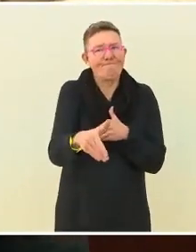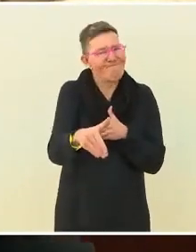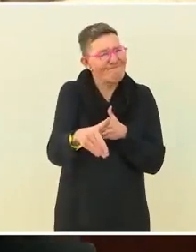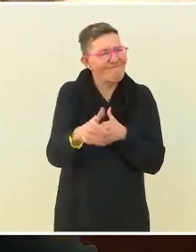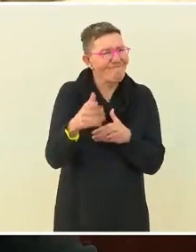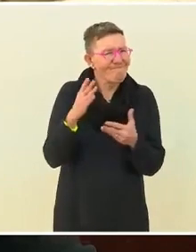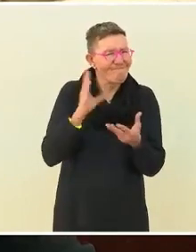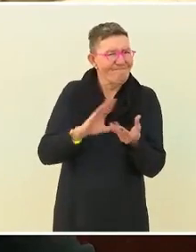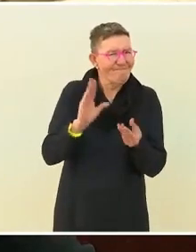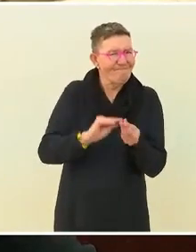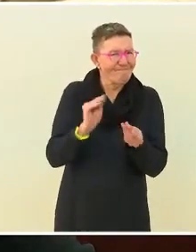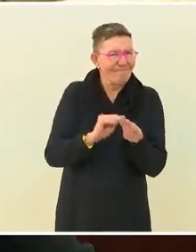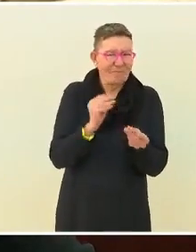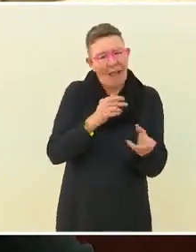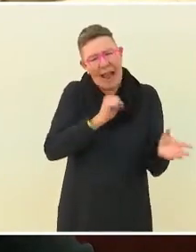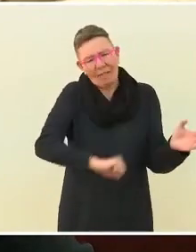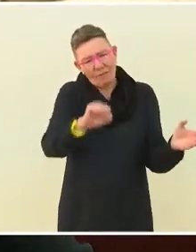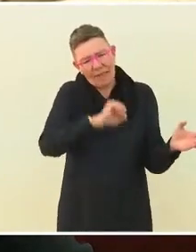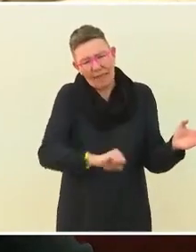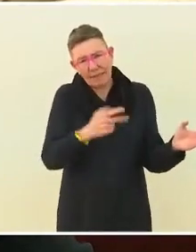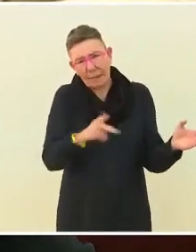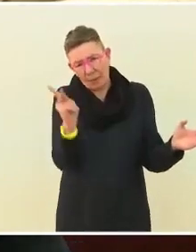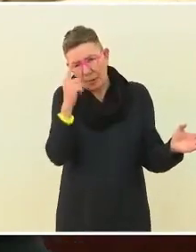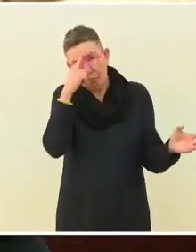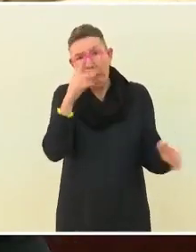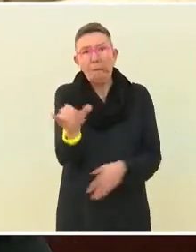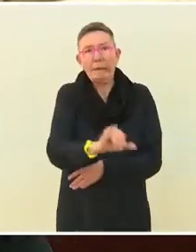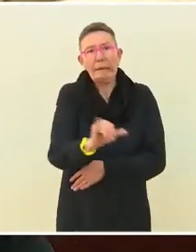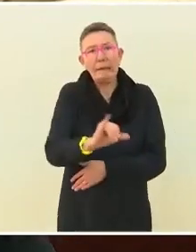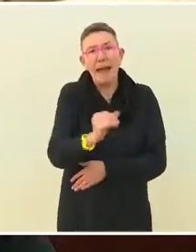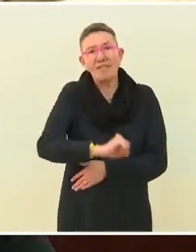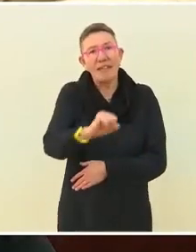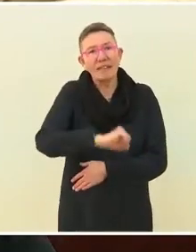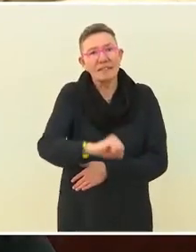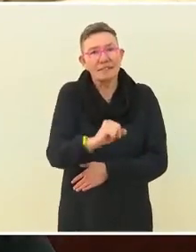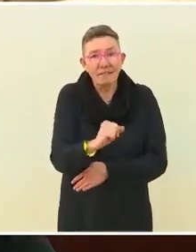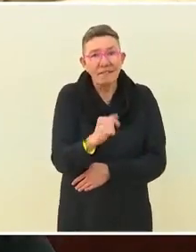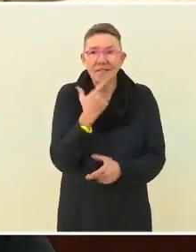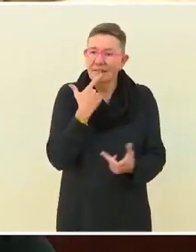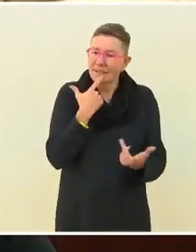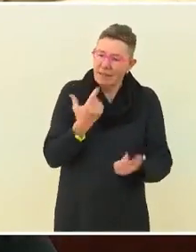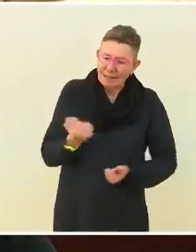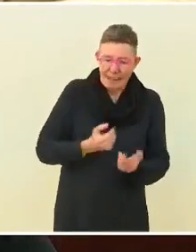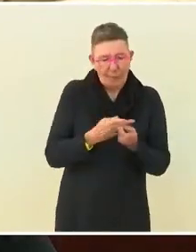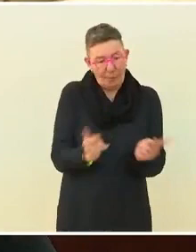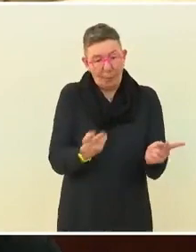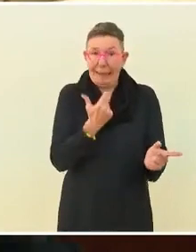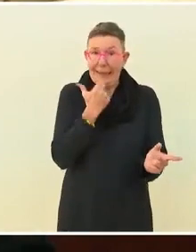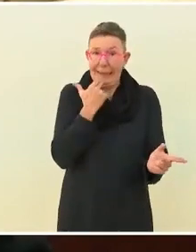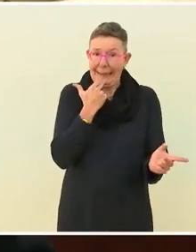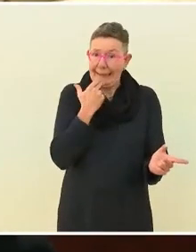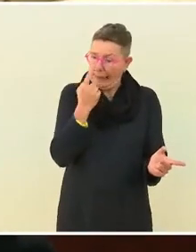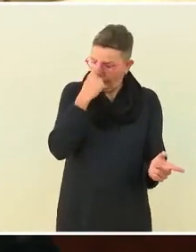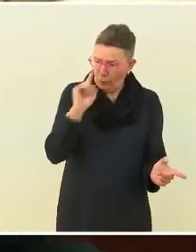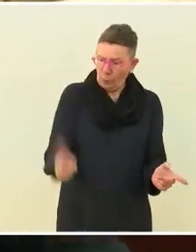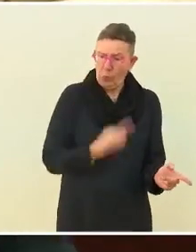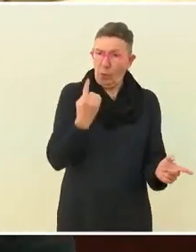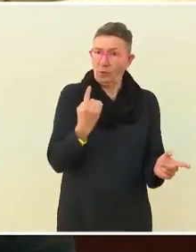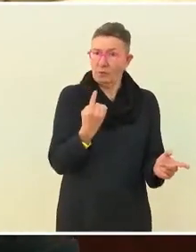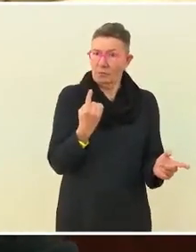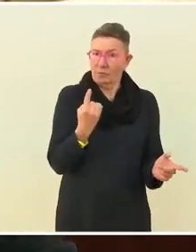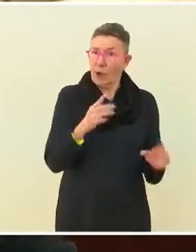demande, plus d'efficacité pour qui? La garantie d'un service public de qualité pour toutes et tous,